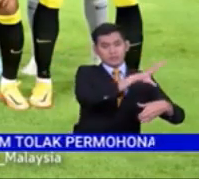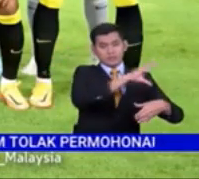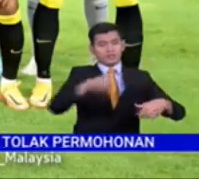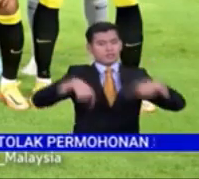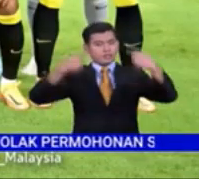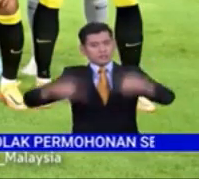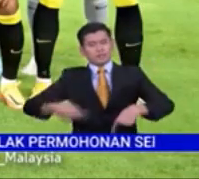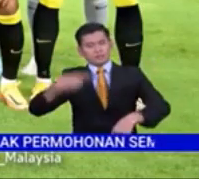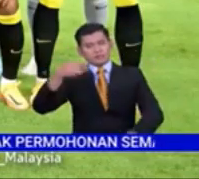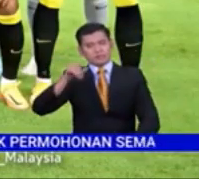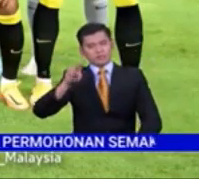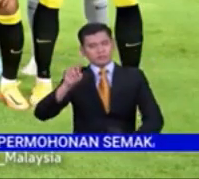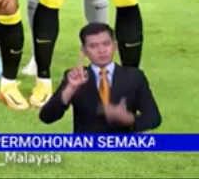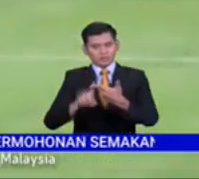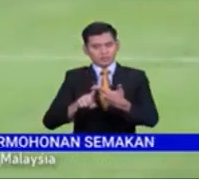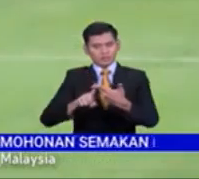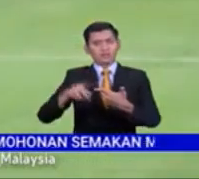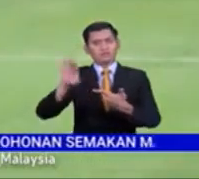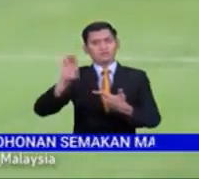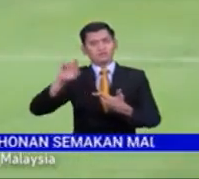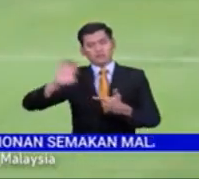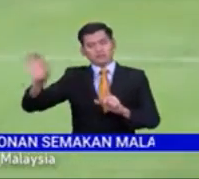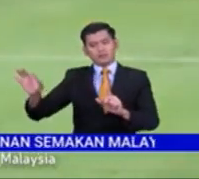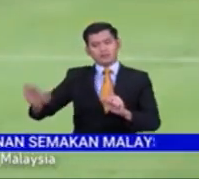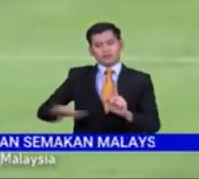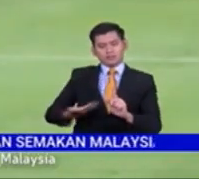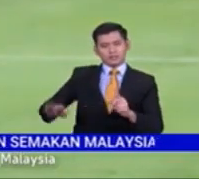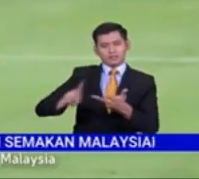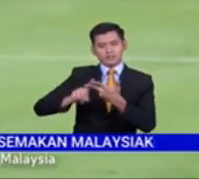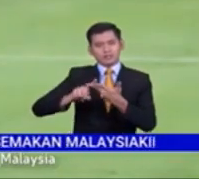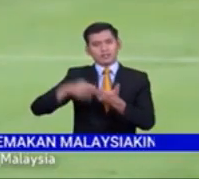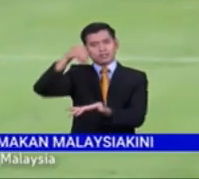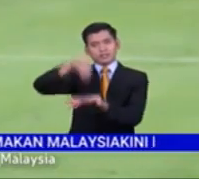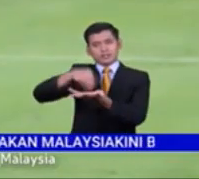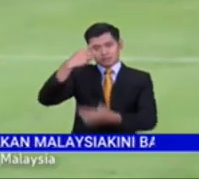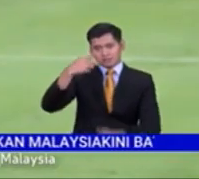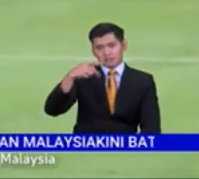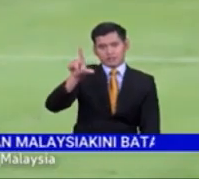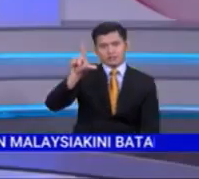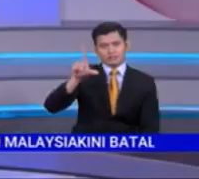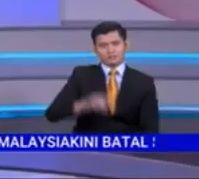Bahrain, Turkmenistan dan Bangladesh di Kuala Lumpur.